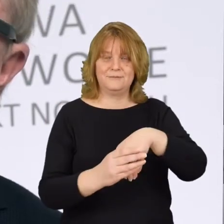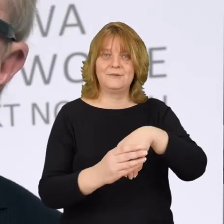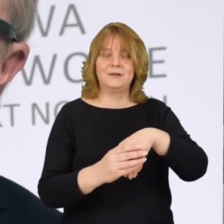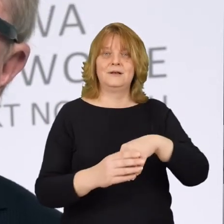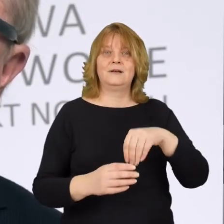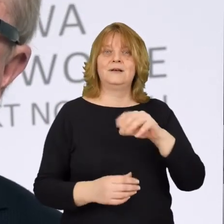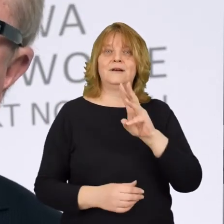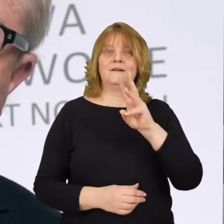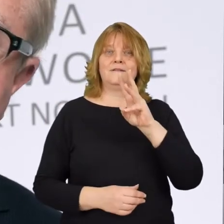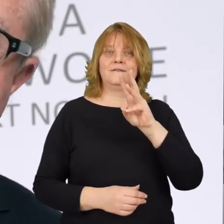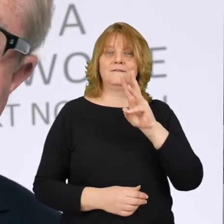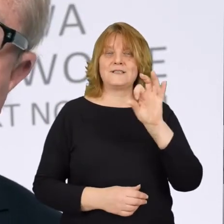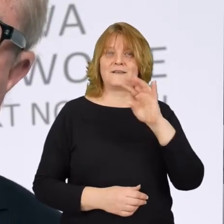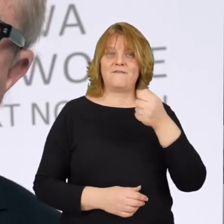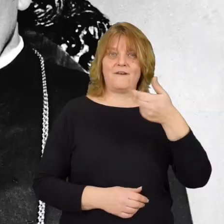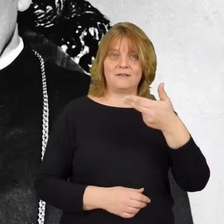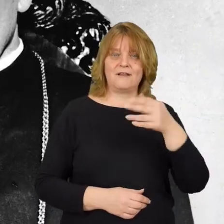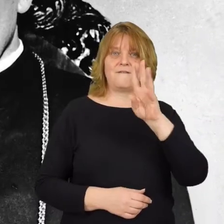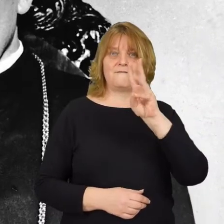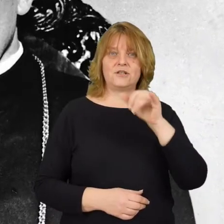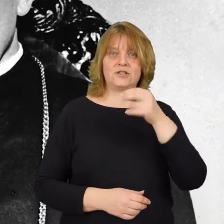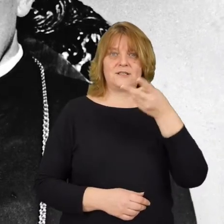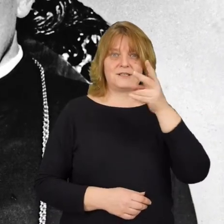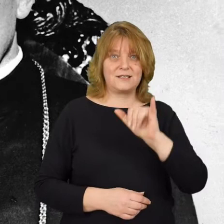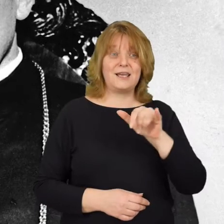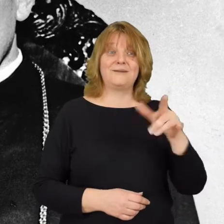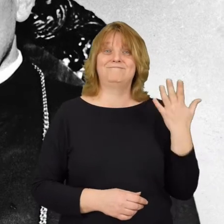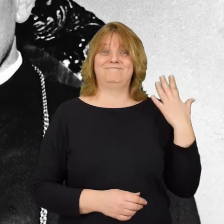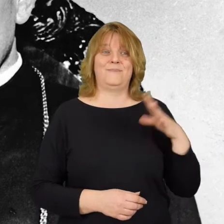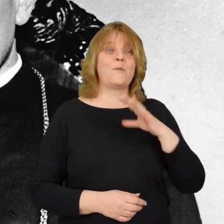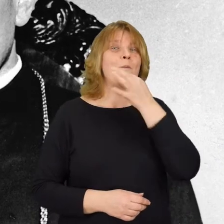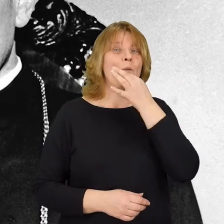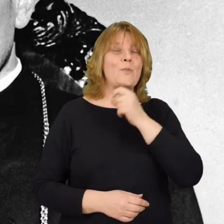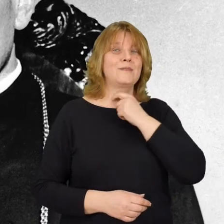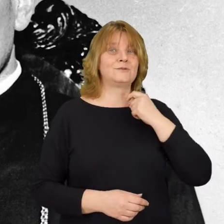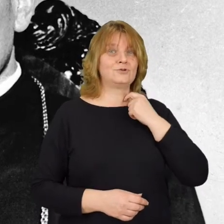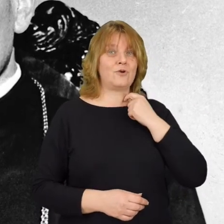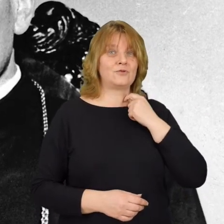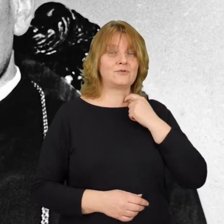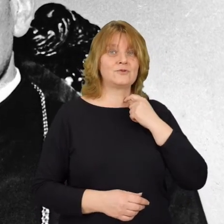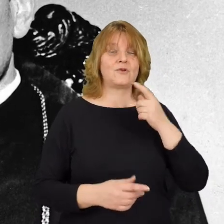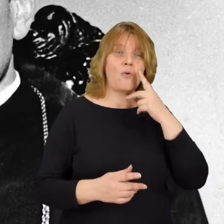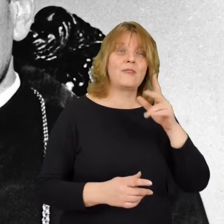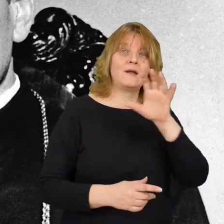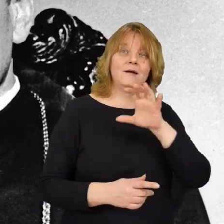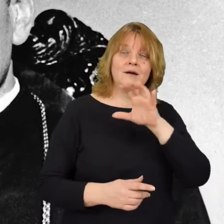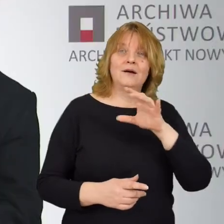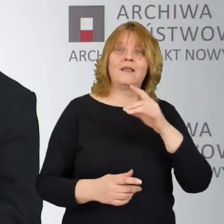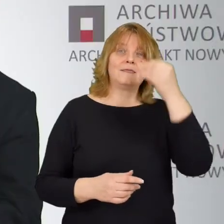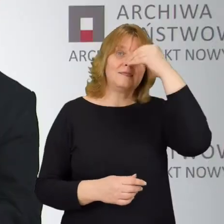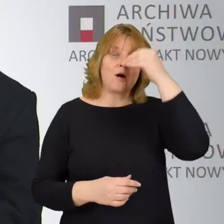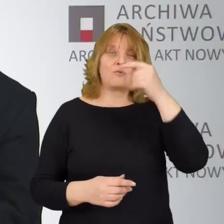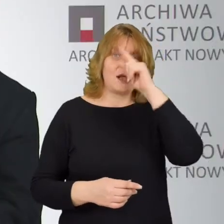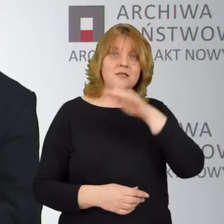prymas Polski Stefan Wyszyński, wtedy młody ksiądz, który konstatował naukę społeczną